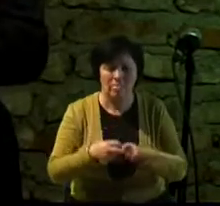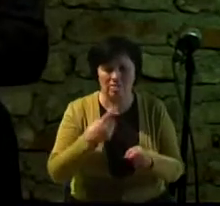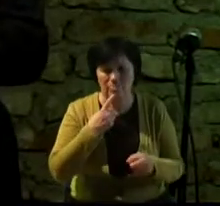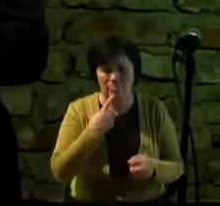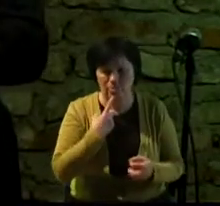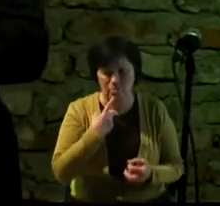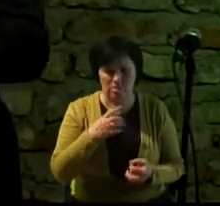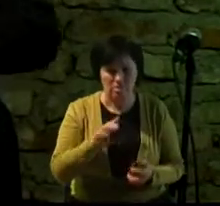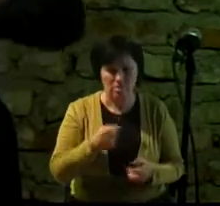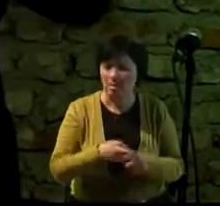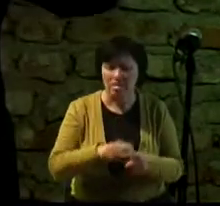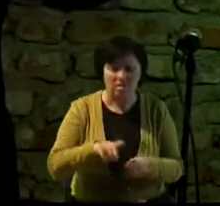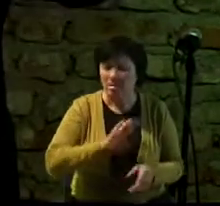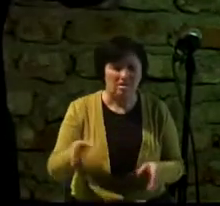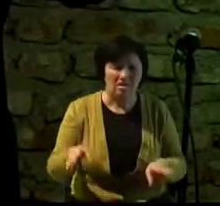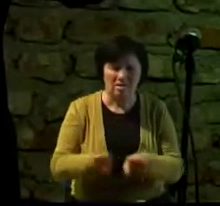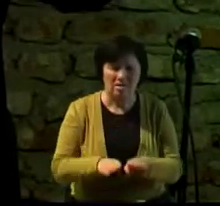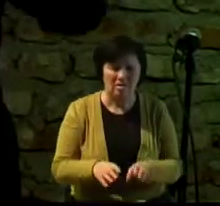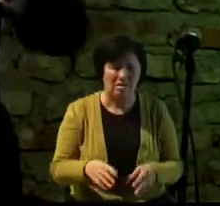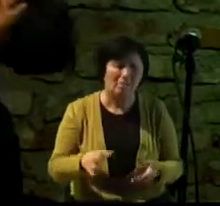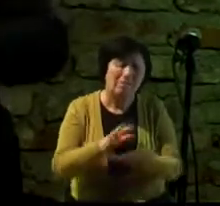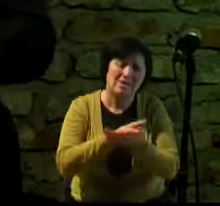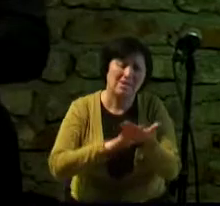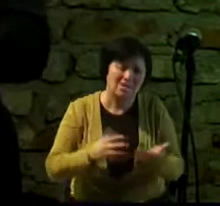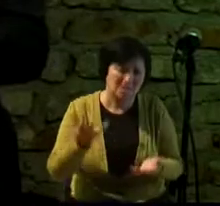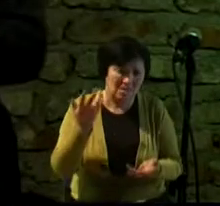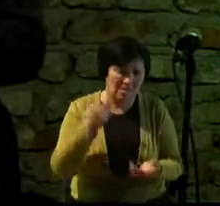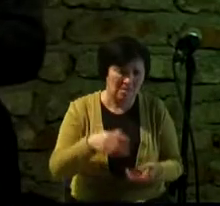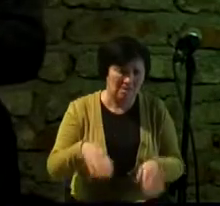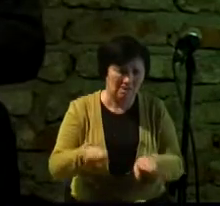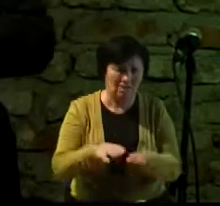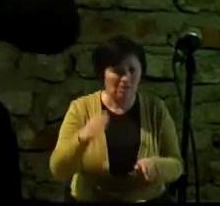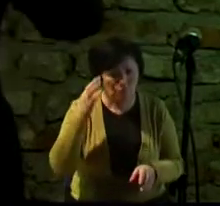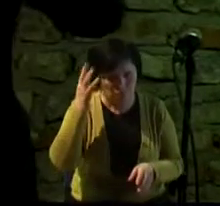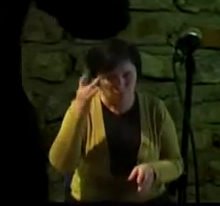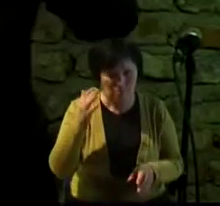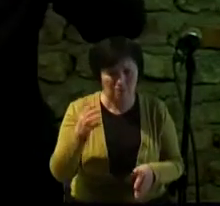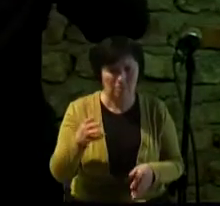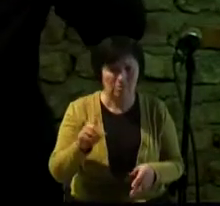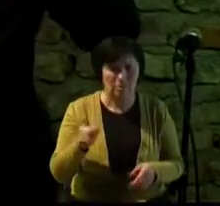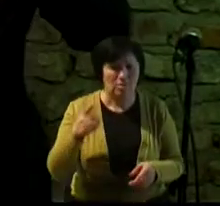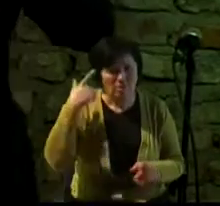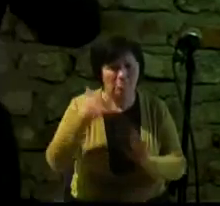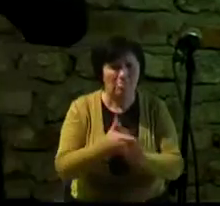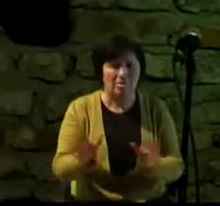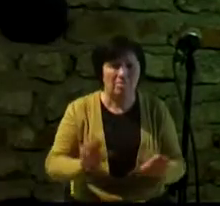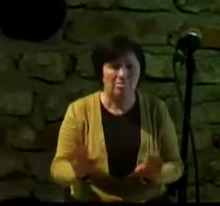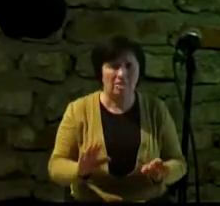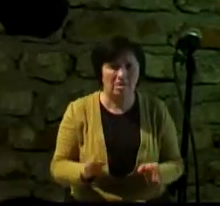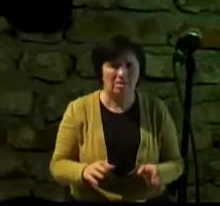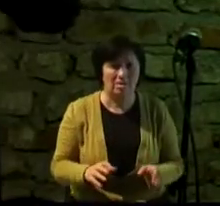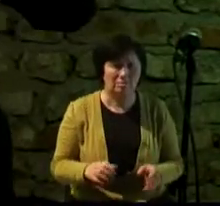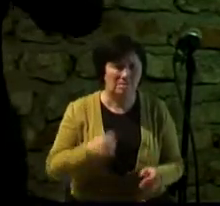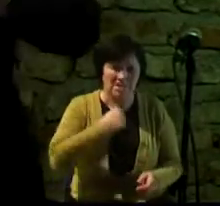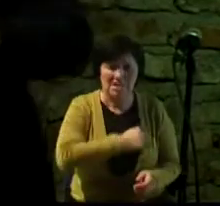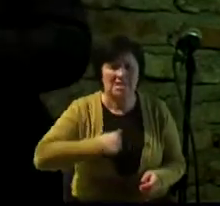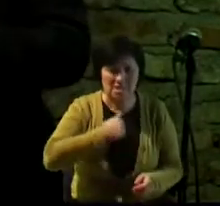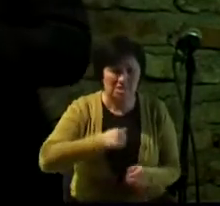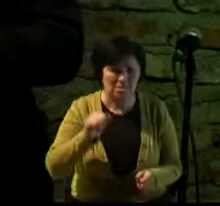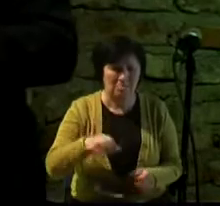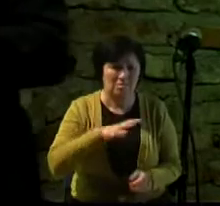нам в нашей жизни, в наших трудностях, наших проблемах. И на